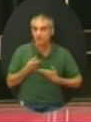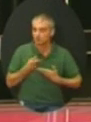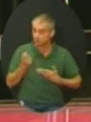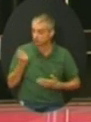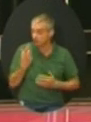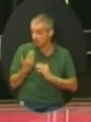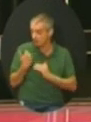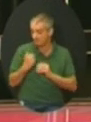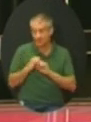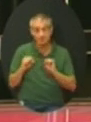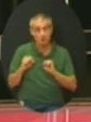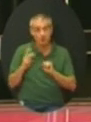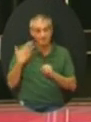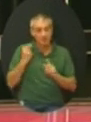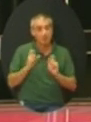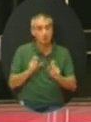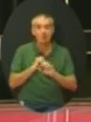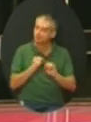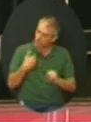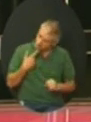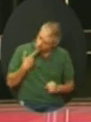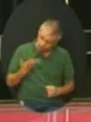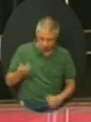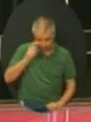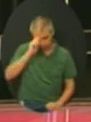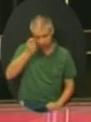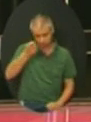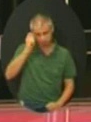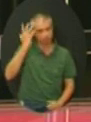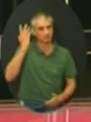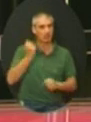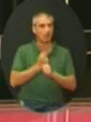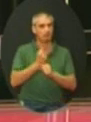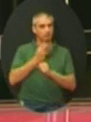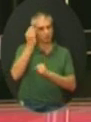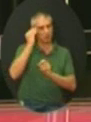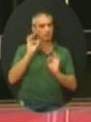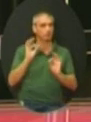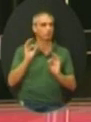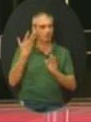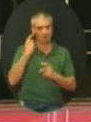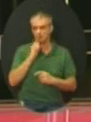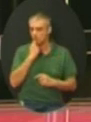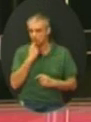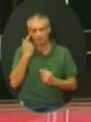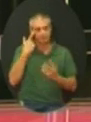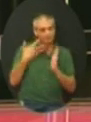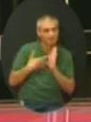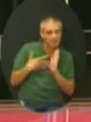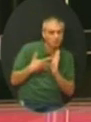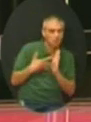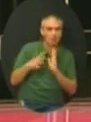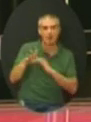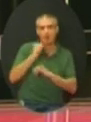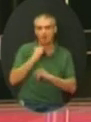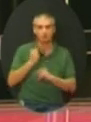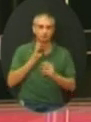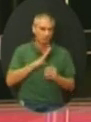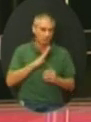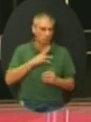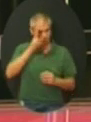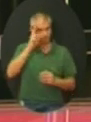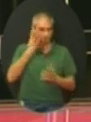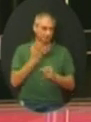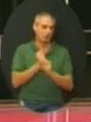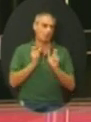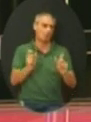שבוע לפני פיגוע והייתה מונעת פיגוע, הייתי אומר שפו. אנשים עשו שיעורי בית, היה מודיעין, העריכו, לקחו את הסיכון, עובדה הם